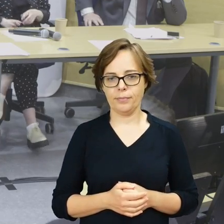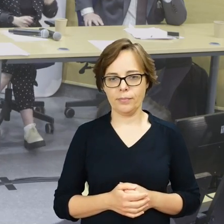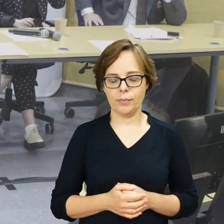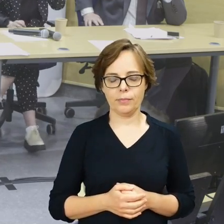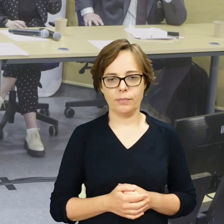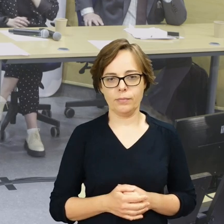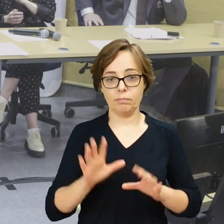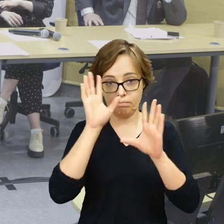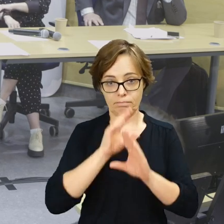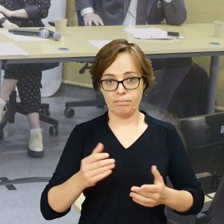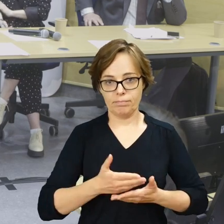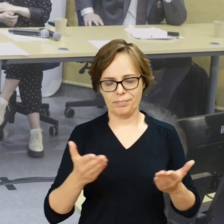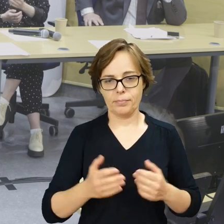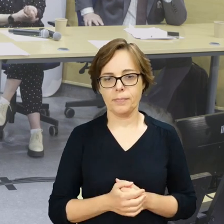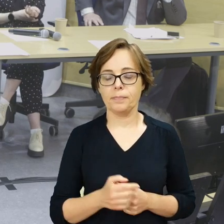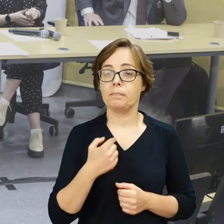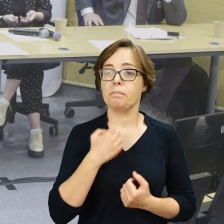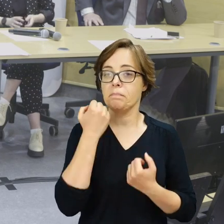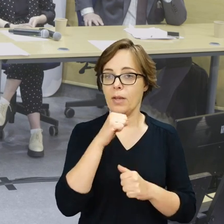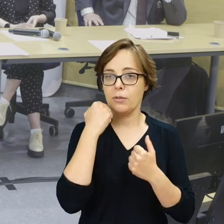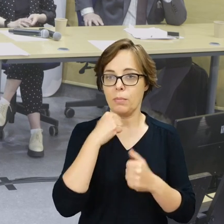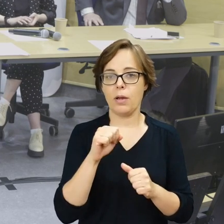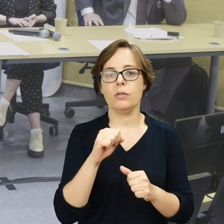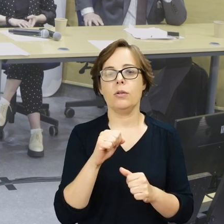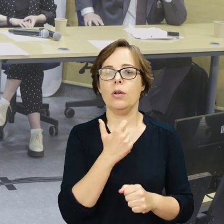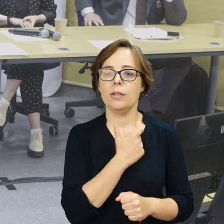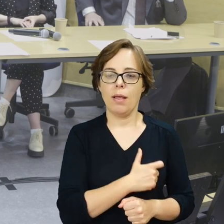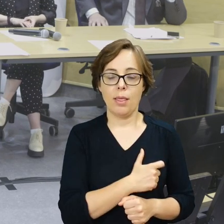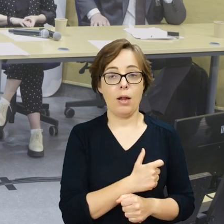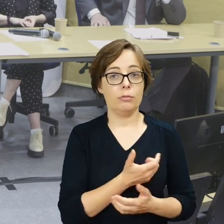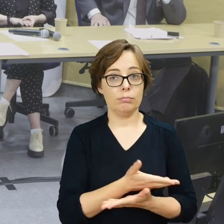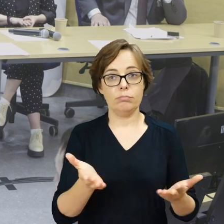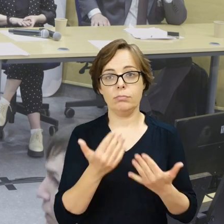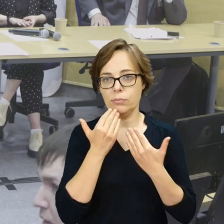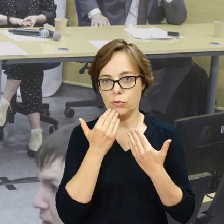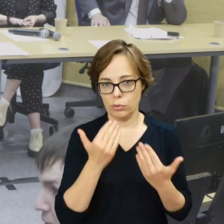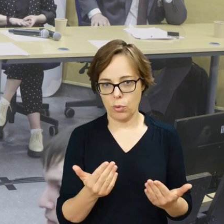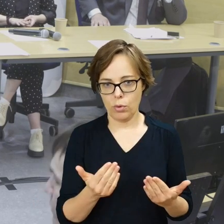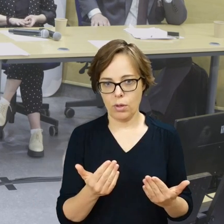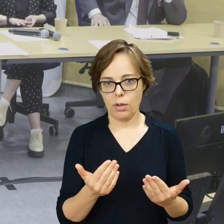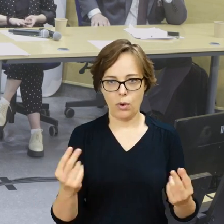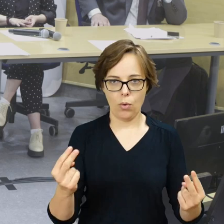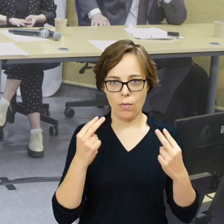Drodzy Państwo, ja bardzo, bardzo serdecznie Państwu dziękuję za uwagę.